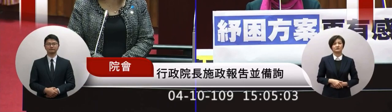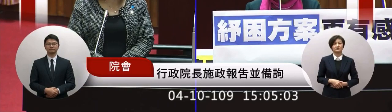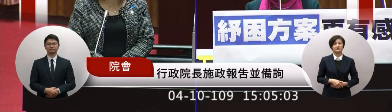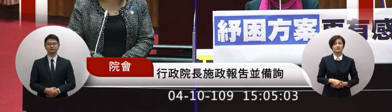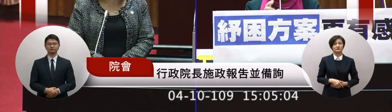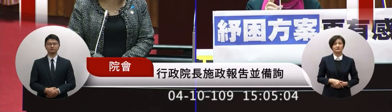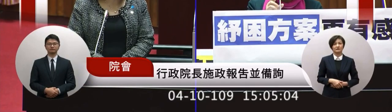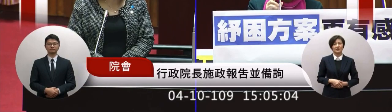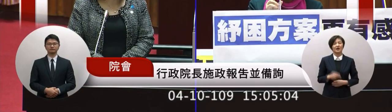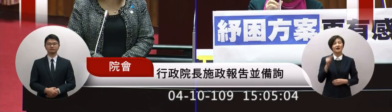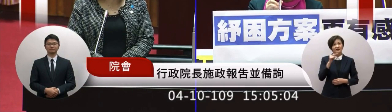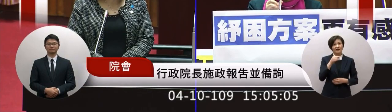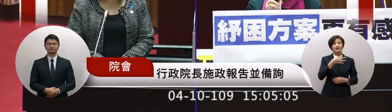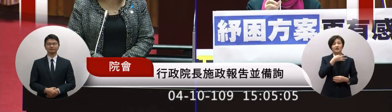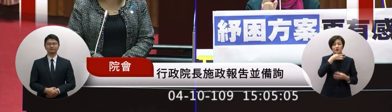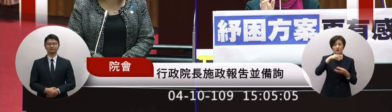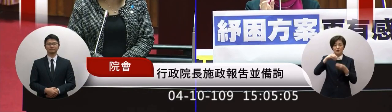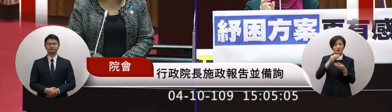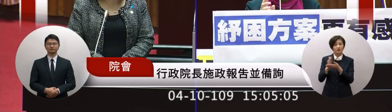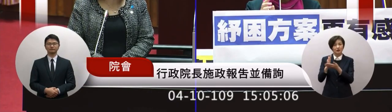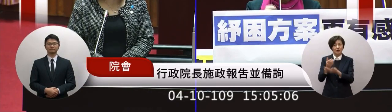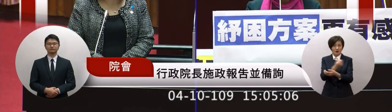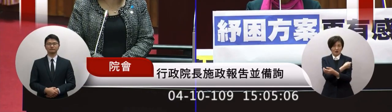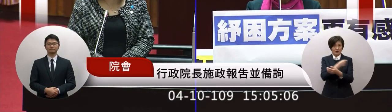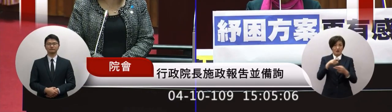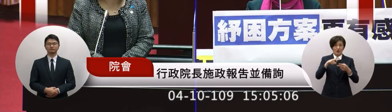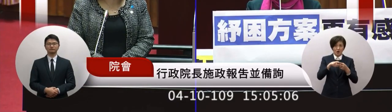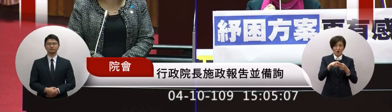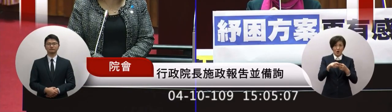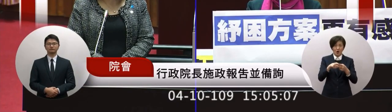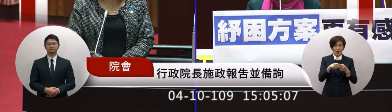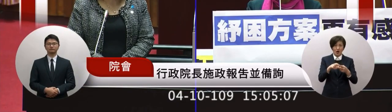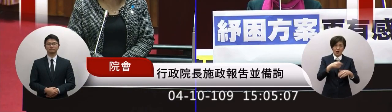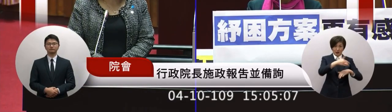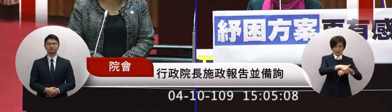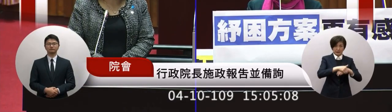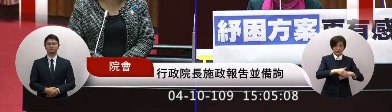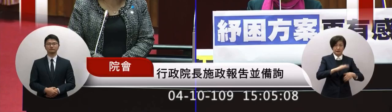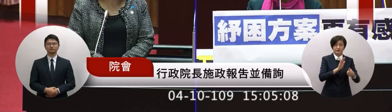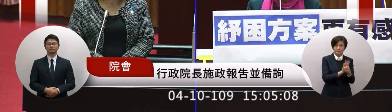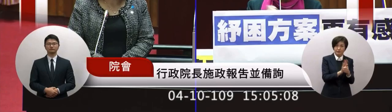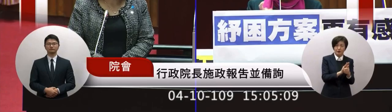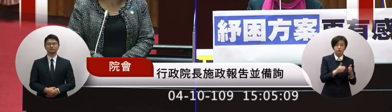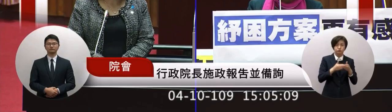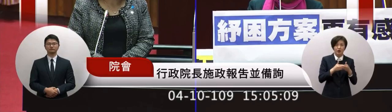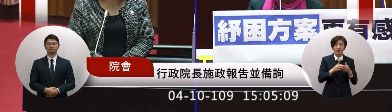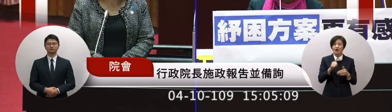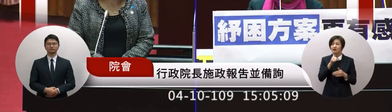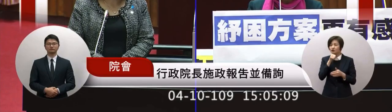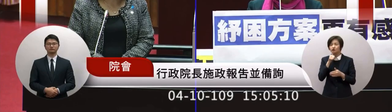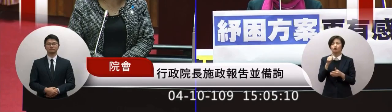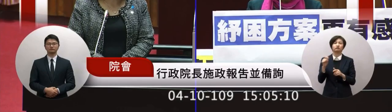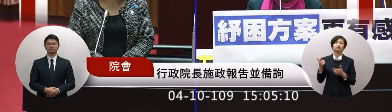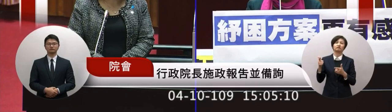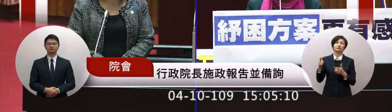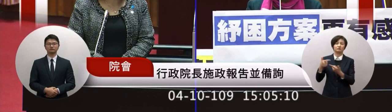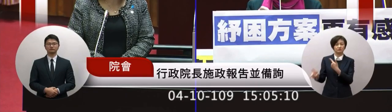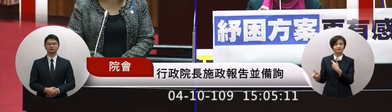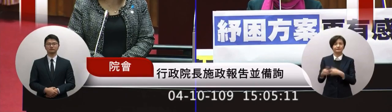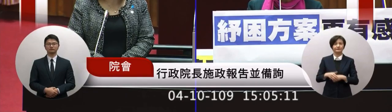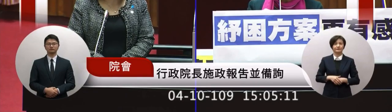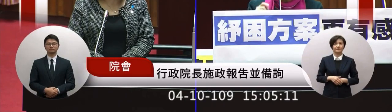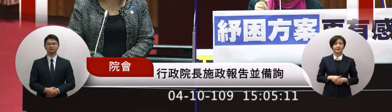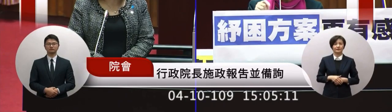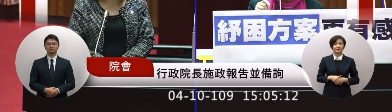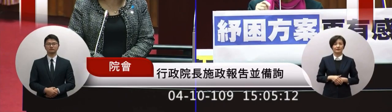看到这个纾困劳工呢是叫做救急不能救穷，那我们现在看到就是我们